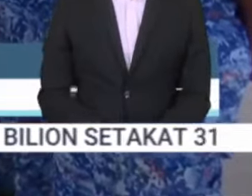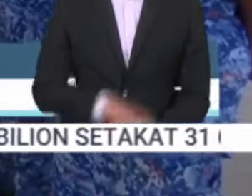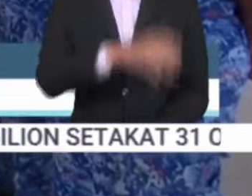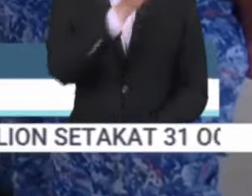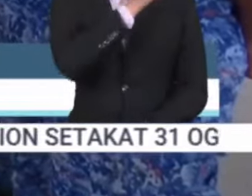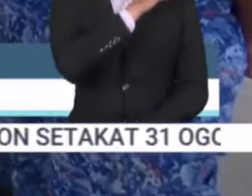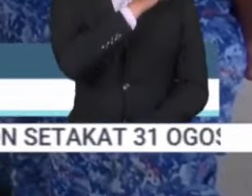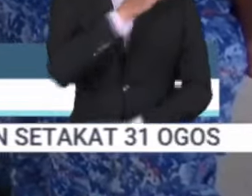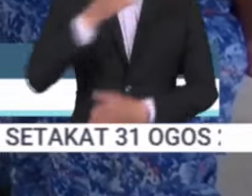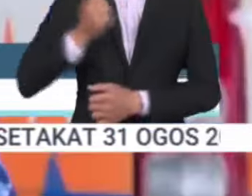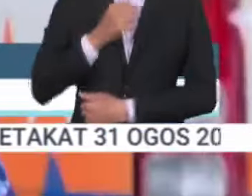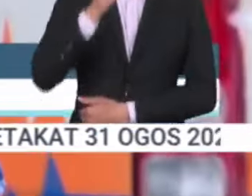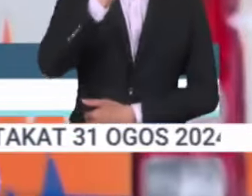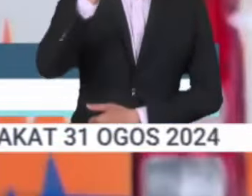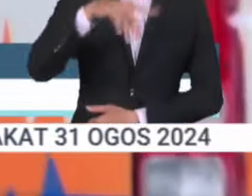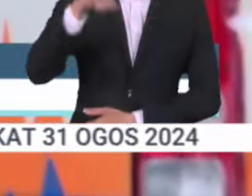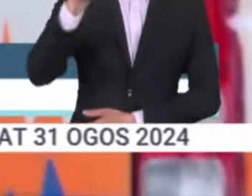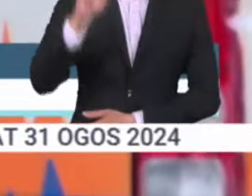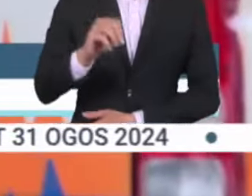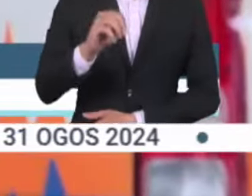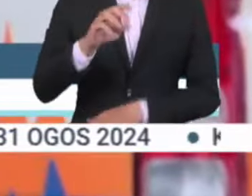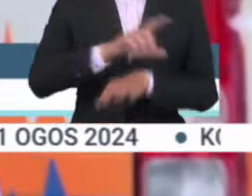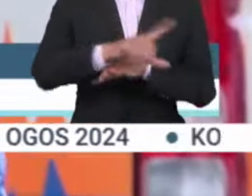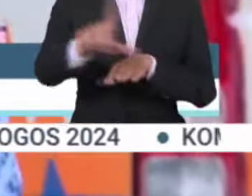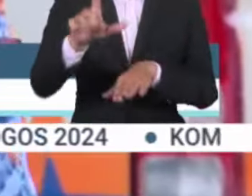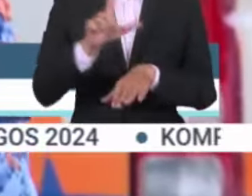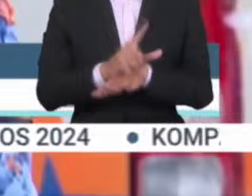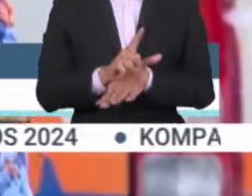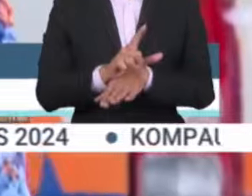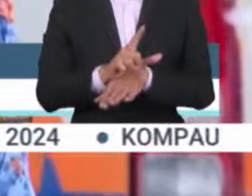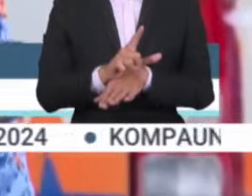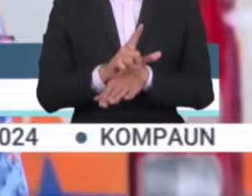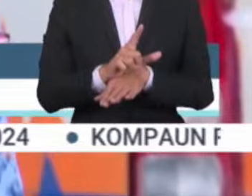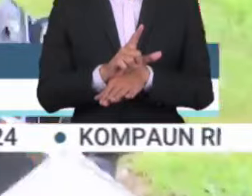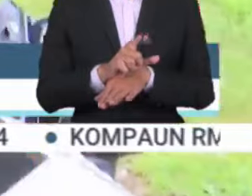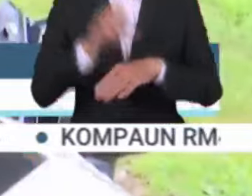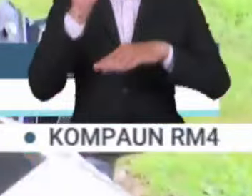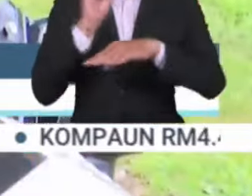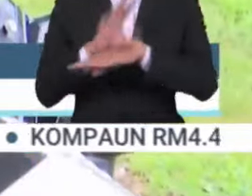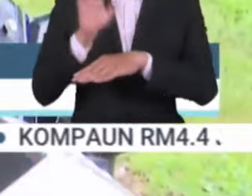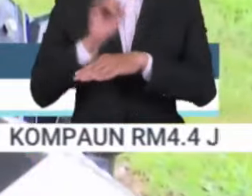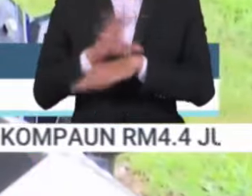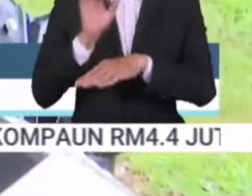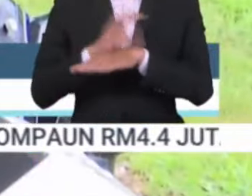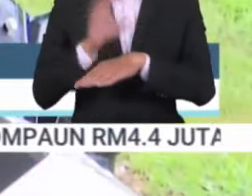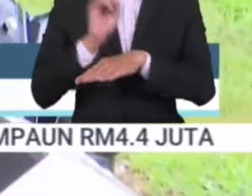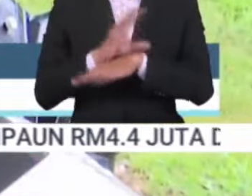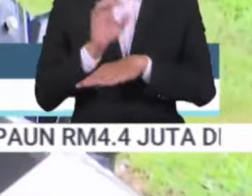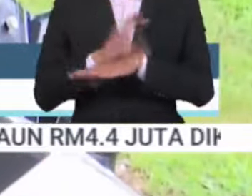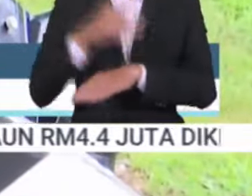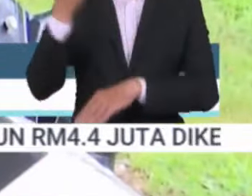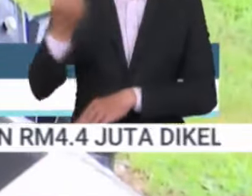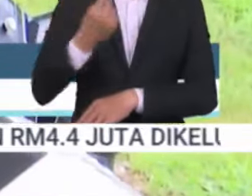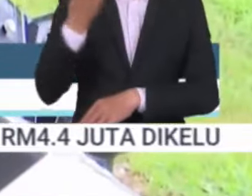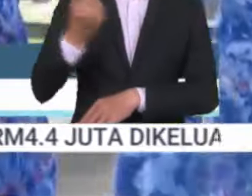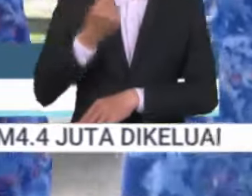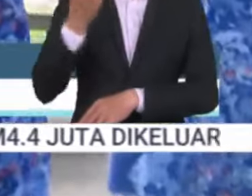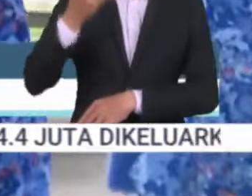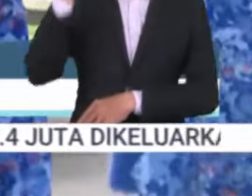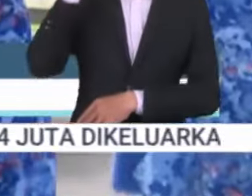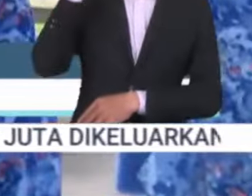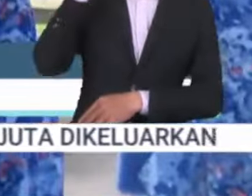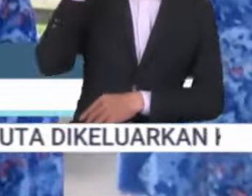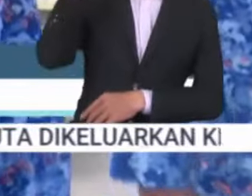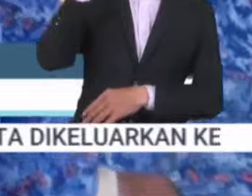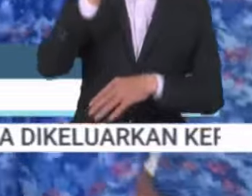Pegawai Operasi APM Labuan, Letnan Pertahanan Awam Marinus Matius menasihatkan orang ramai sentiasa peka terhadap